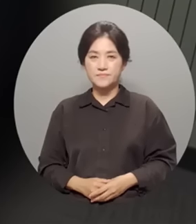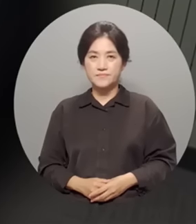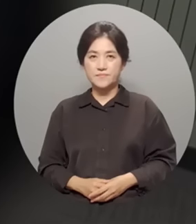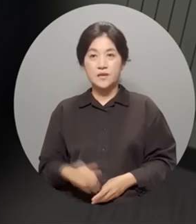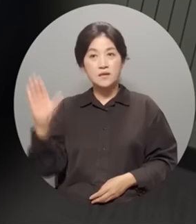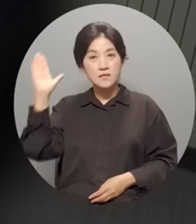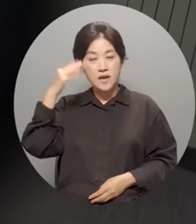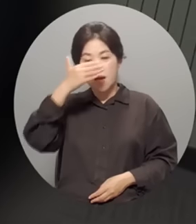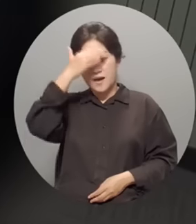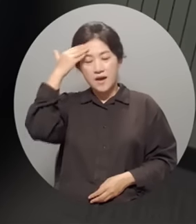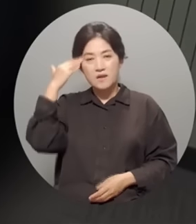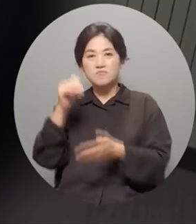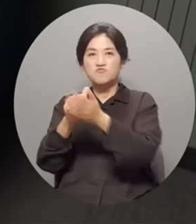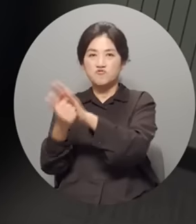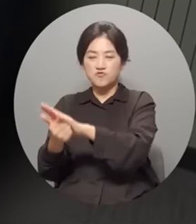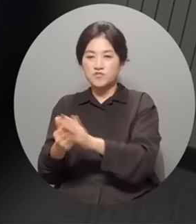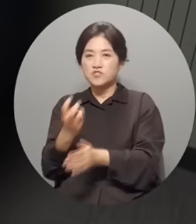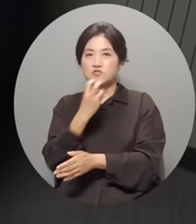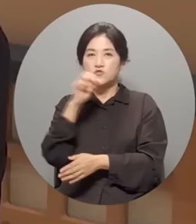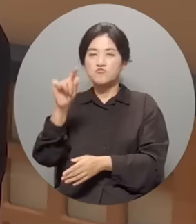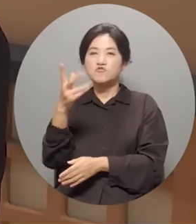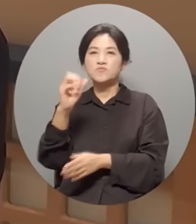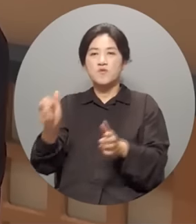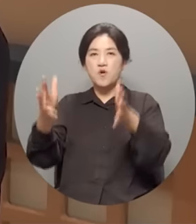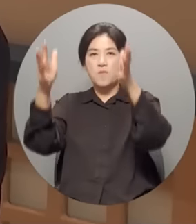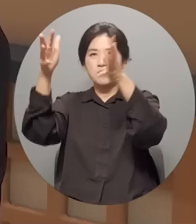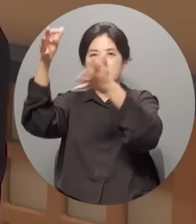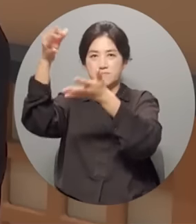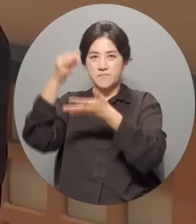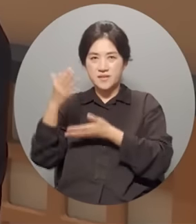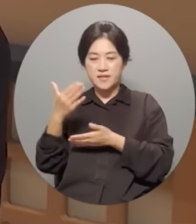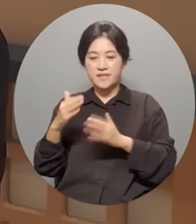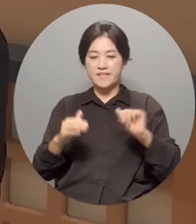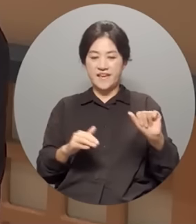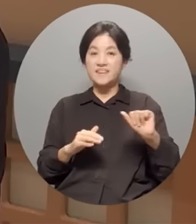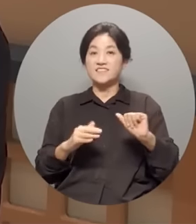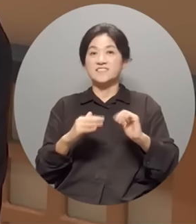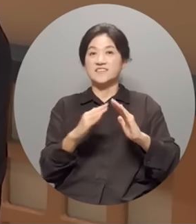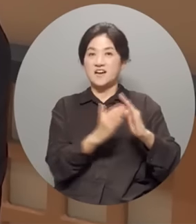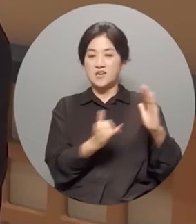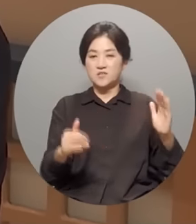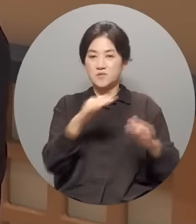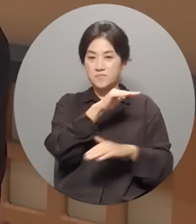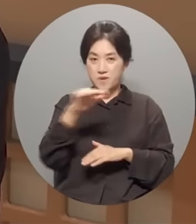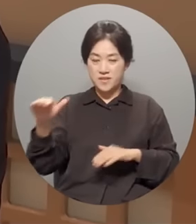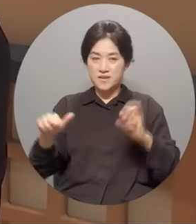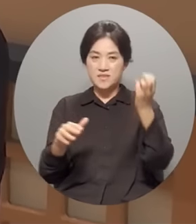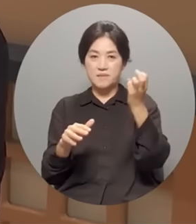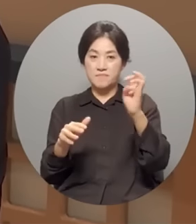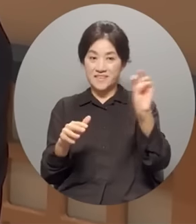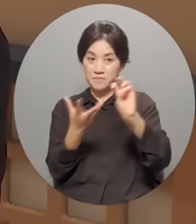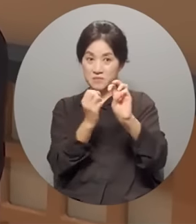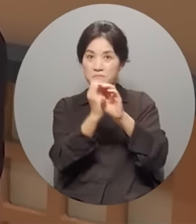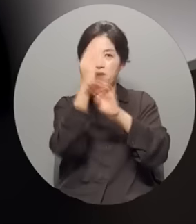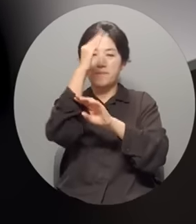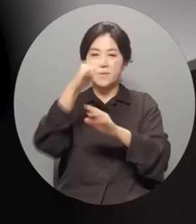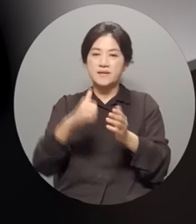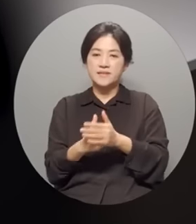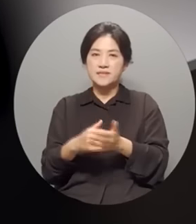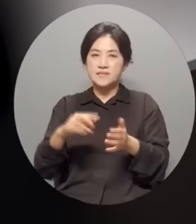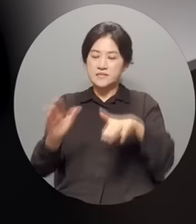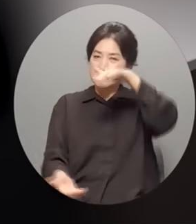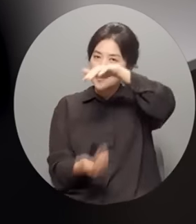최근 할아버지의 별세로 서울에서 수십억 대 건물을 물려받게 된 A씨 가족들. 과세 표준이 30억 원을 넘길 경우 상속세로 최고